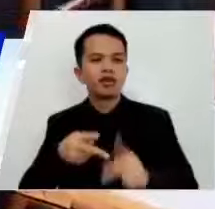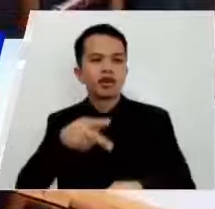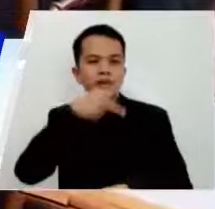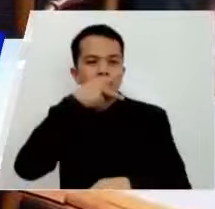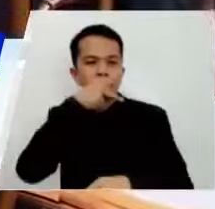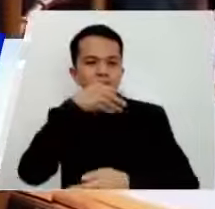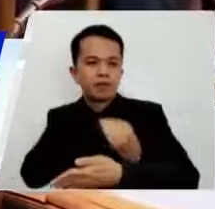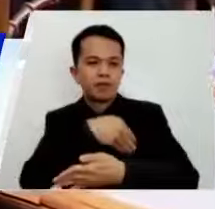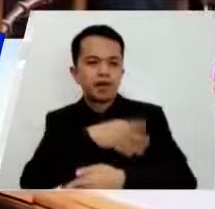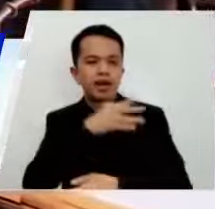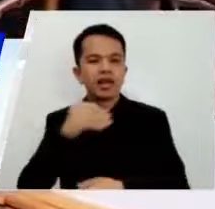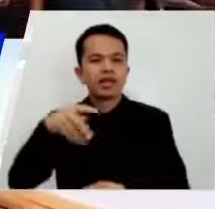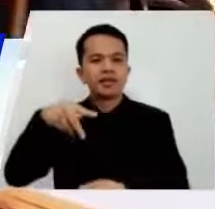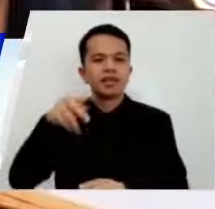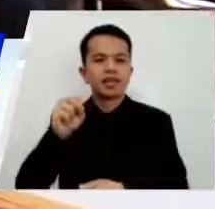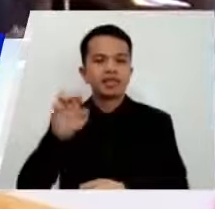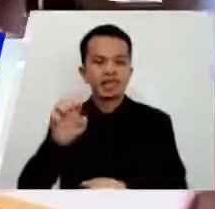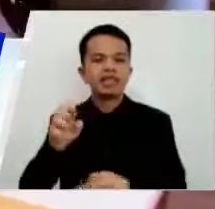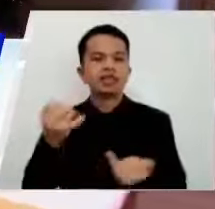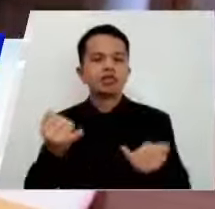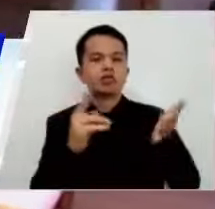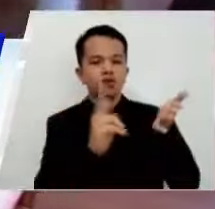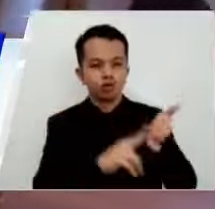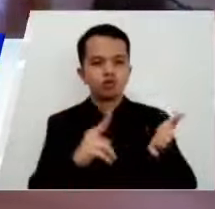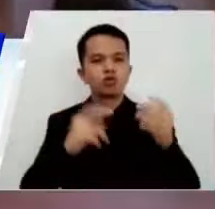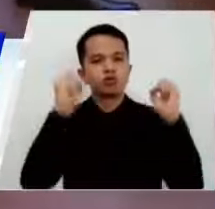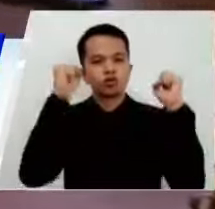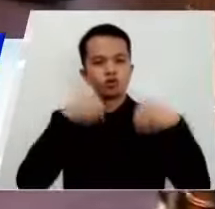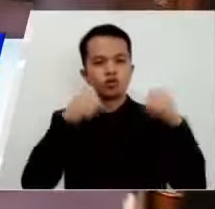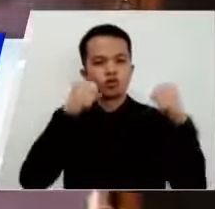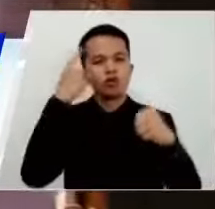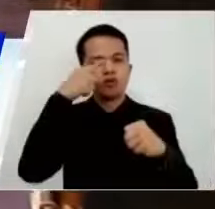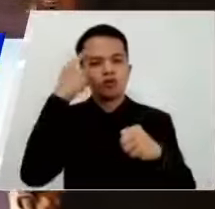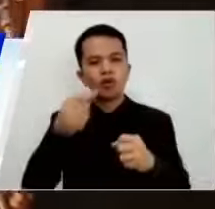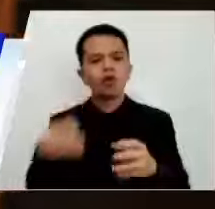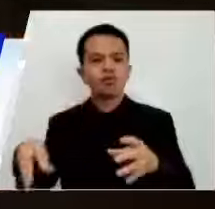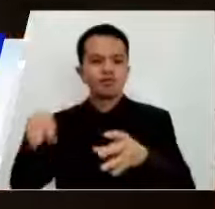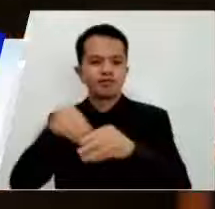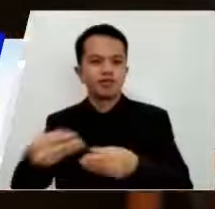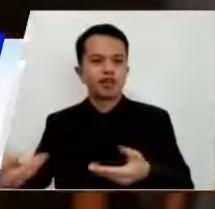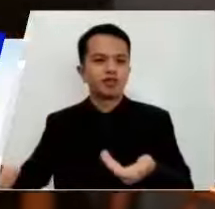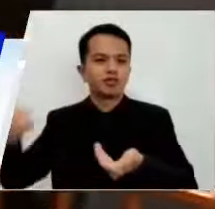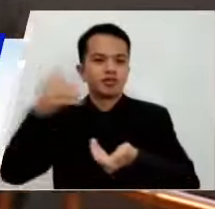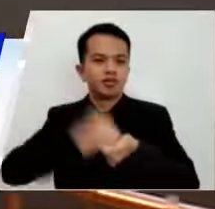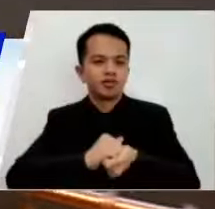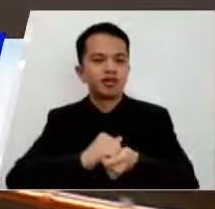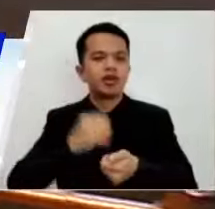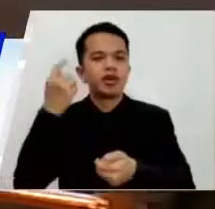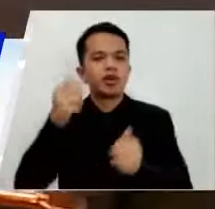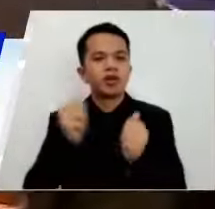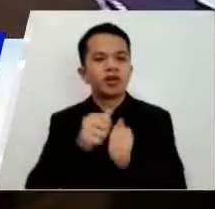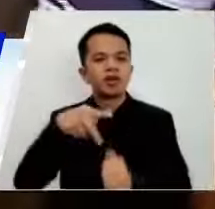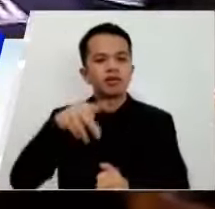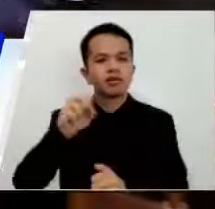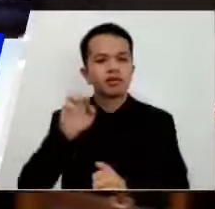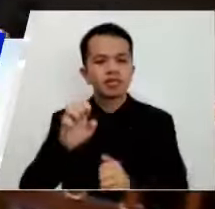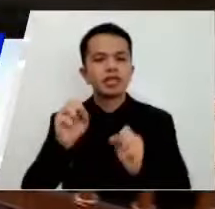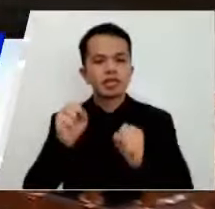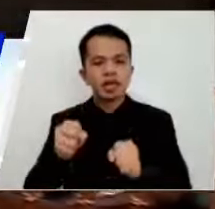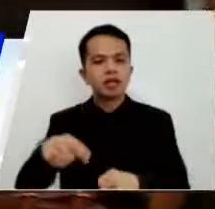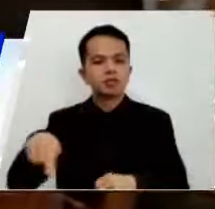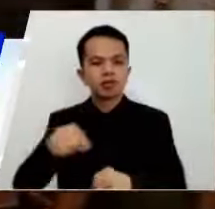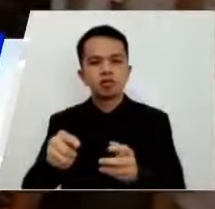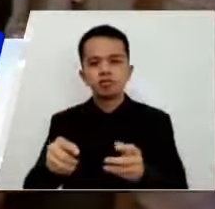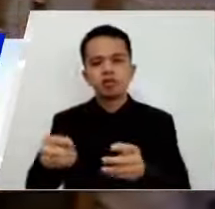PSE. Nagpirmahan ng kasunduan para sa collab na ito, ang partnership sa PSE. Makakaengganyo sa pag-invest nila sa